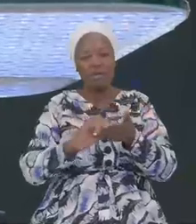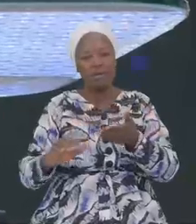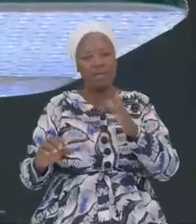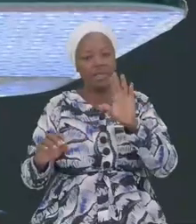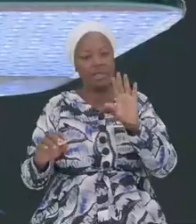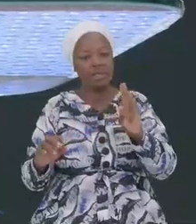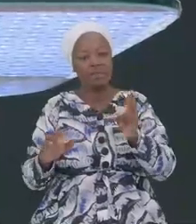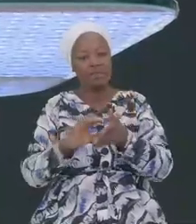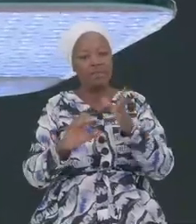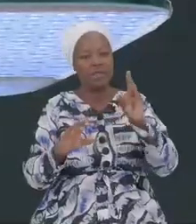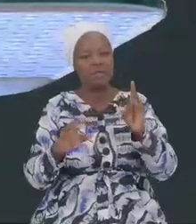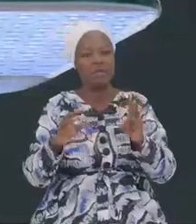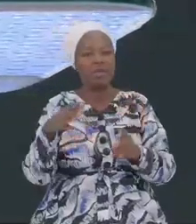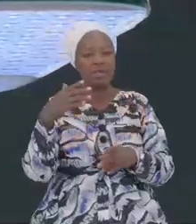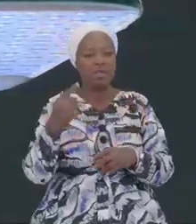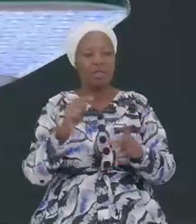7,